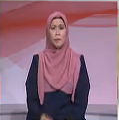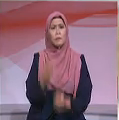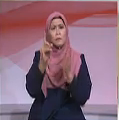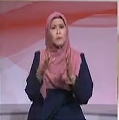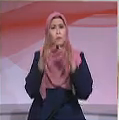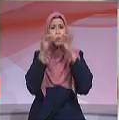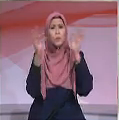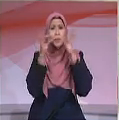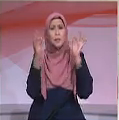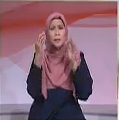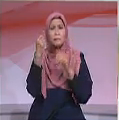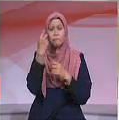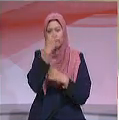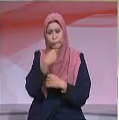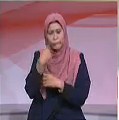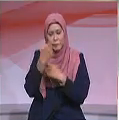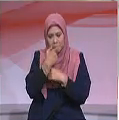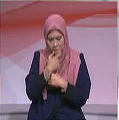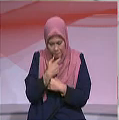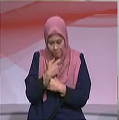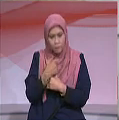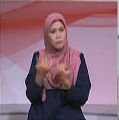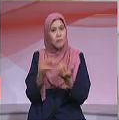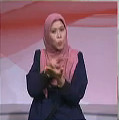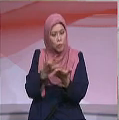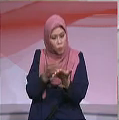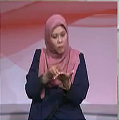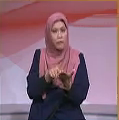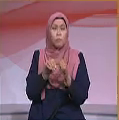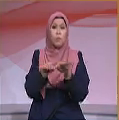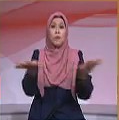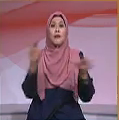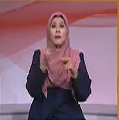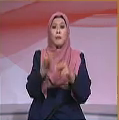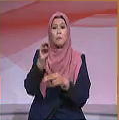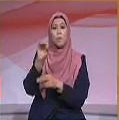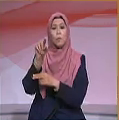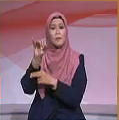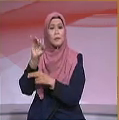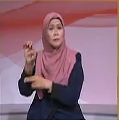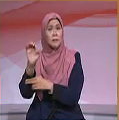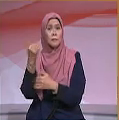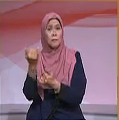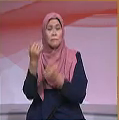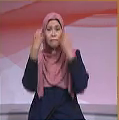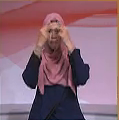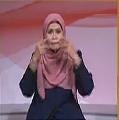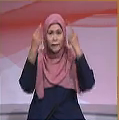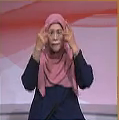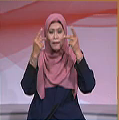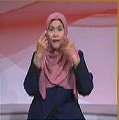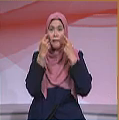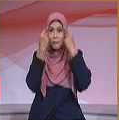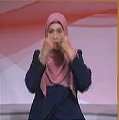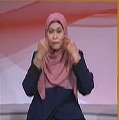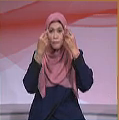Seekor kucing yang berwajah kecewa menjadi tular di media sosial. Kucing bernama Mogi atau dikenali sebagai Panda mempunyai dua tompok hitam